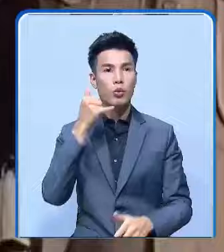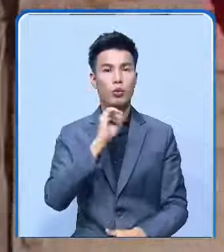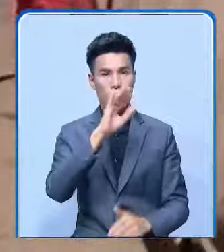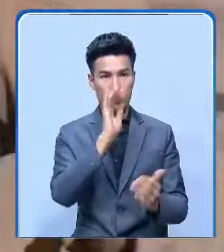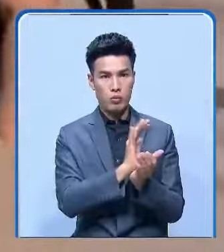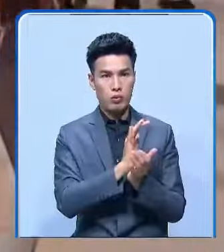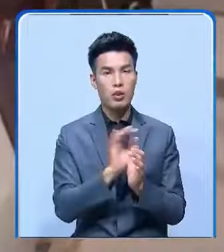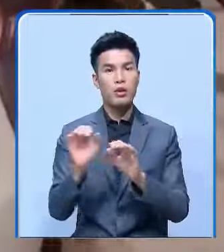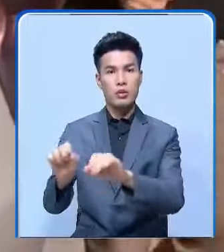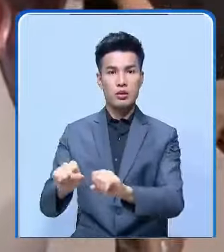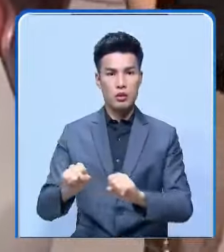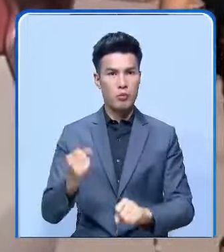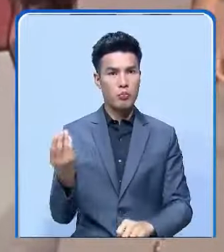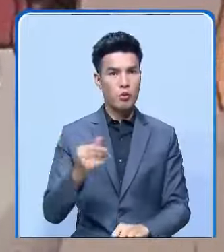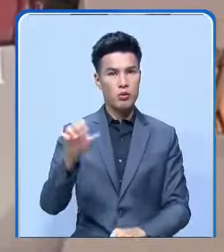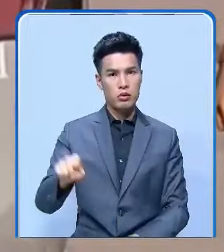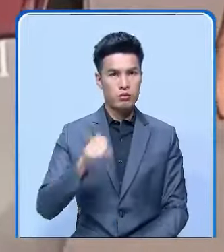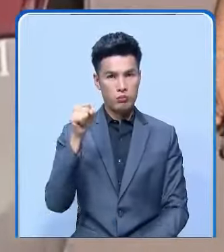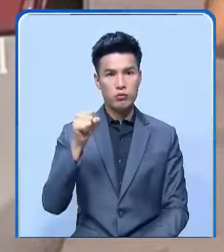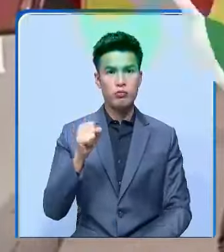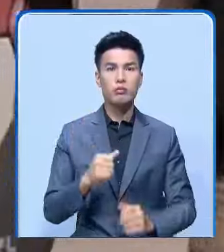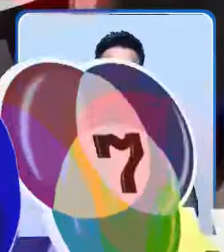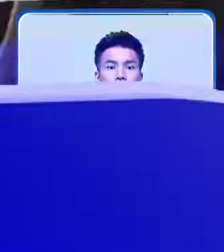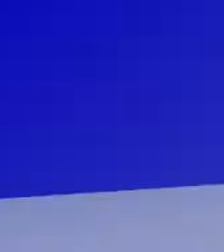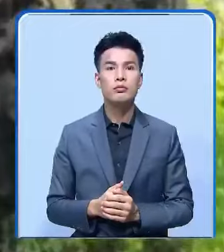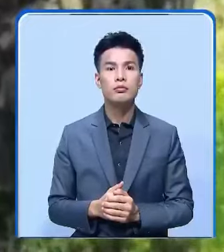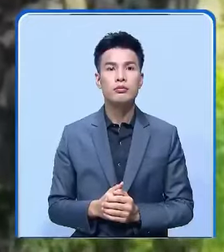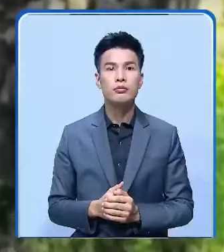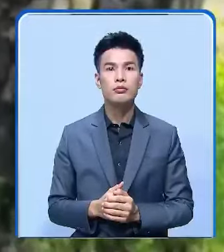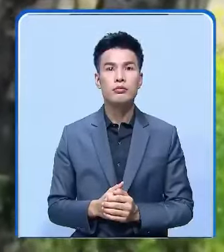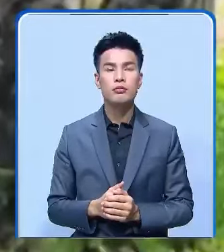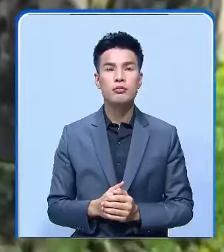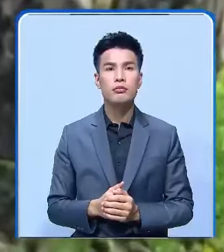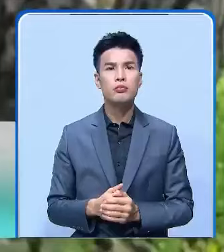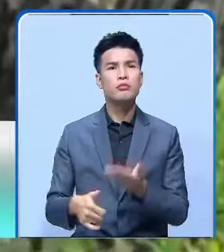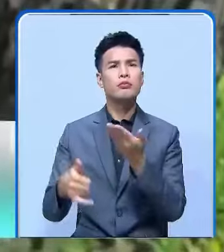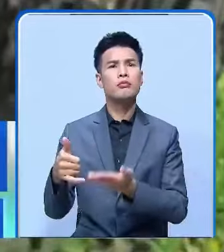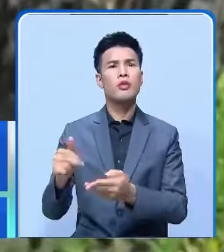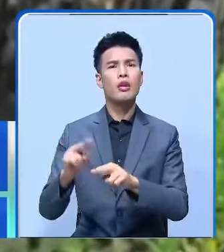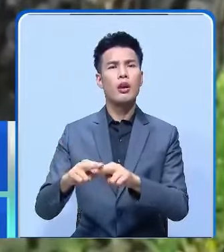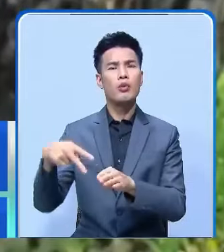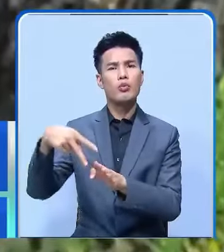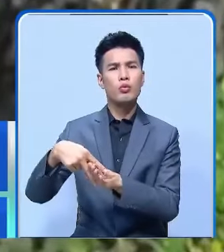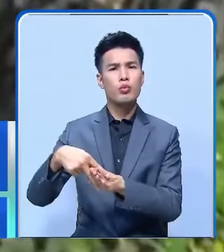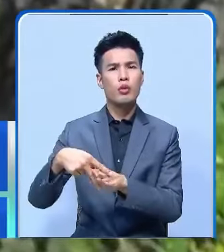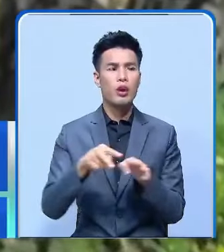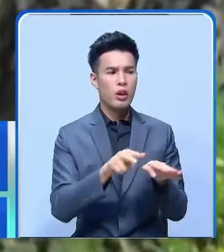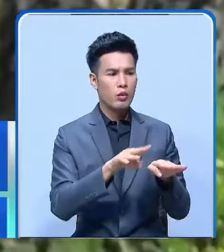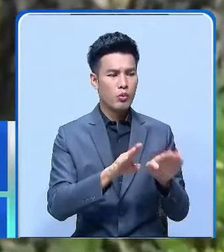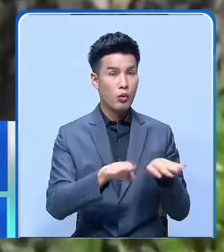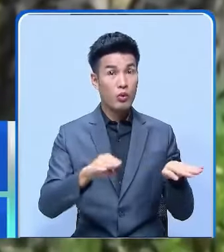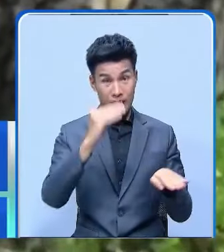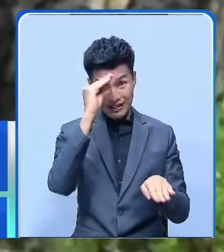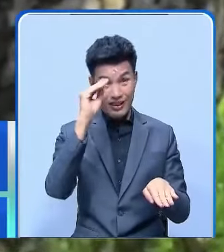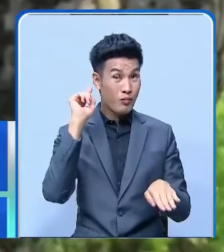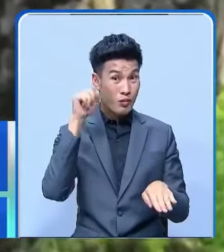รวจก็มาจับได้แบบคาหนังคาเขานี่แหละค่ะ เขามานั่งแล้วเขาเห็นน้องเด็กนักเรียนอะค่ะเขาก็เล